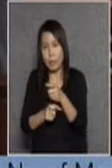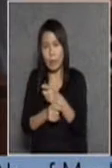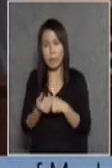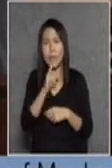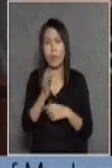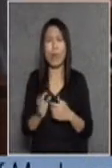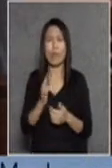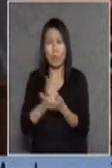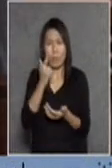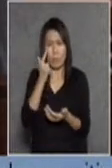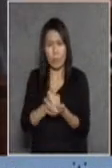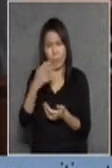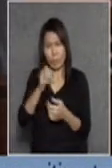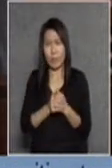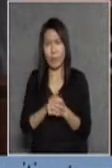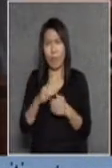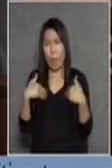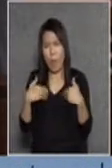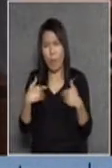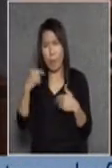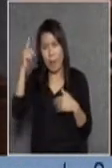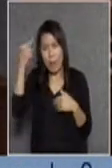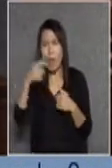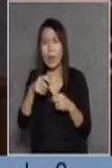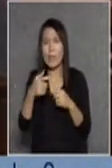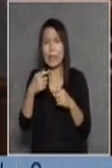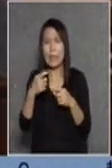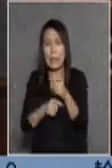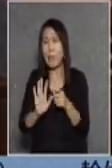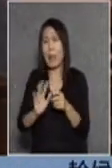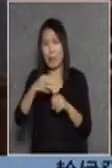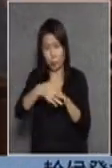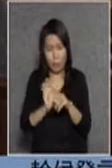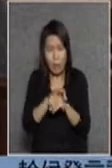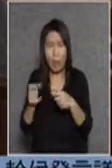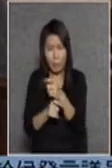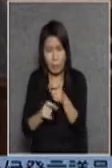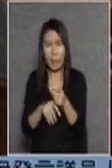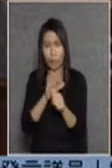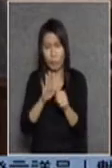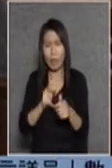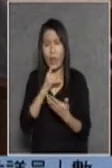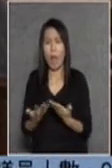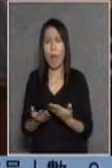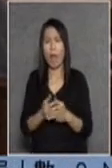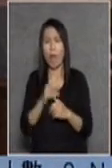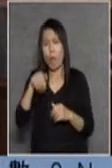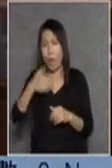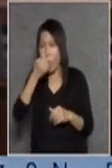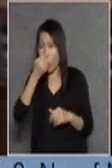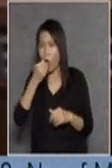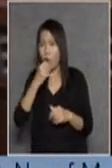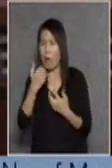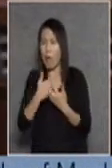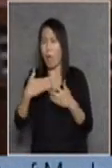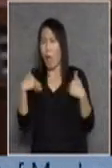緊要嘅主席就係話，佢唔係淨玩美國經濟喎，佢玩曬全世界喎。咁不但玩全世界喎，香港係被玩得最